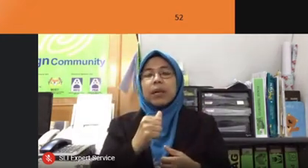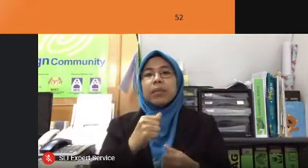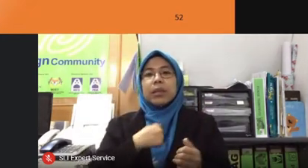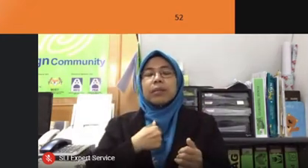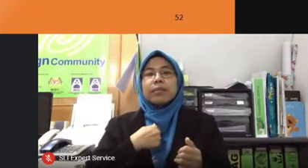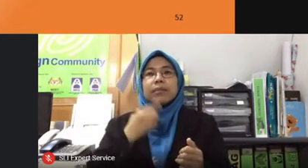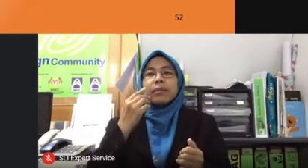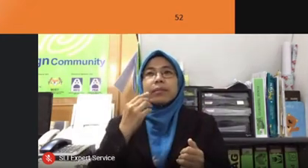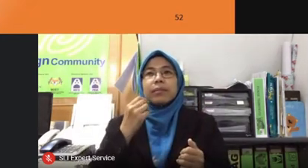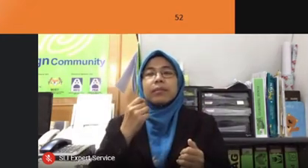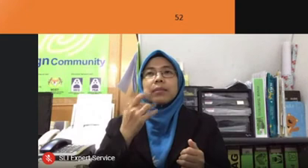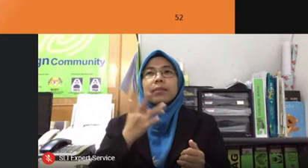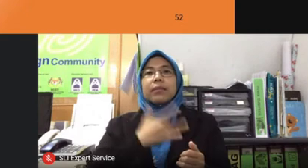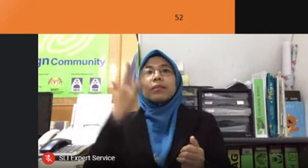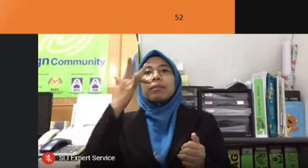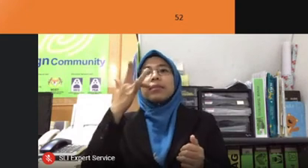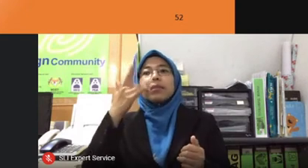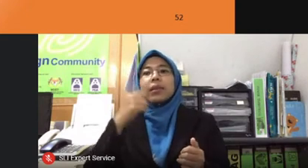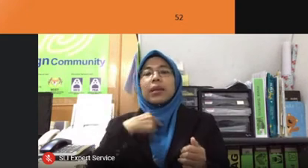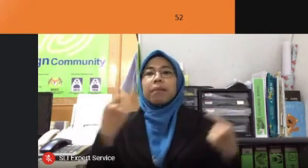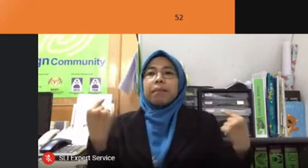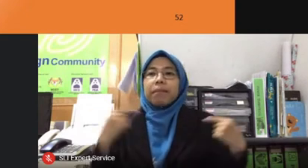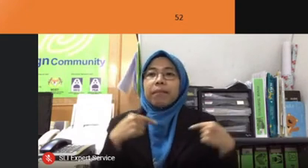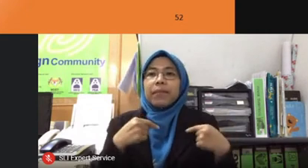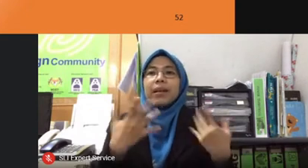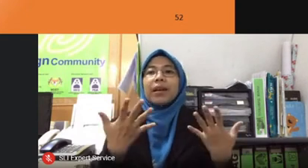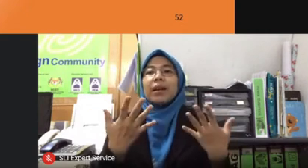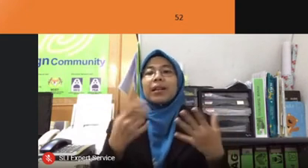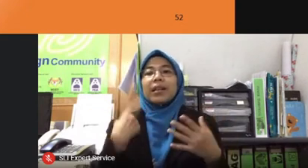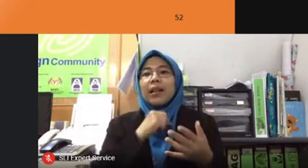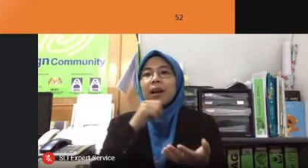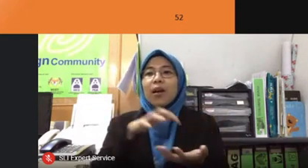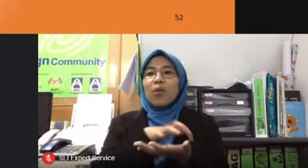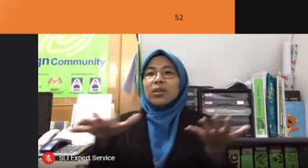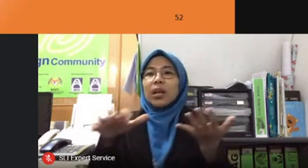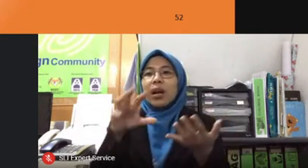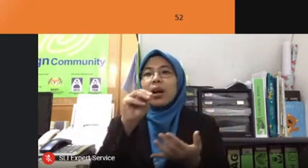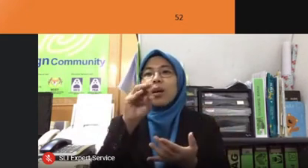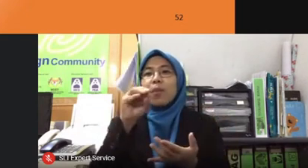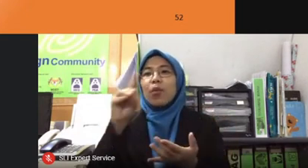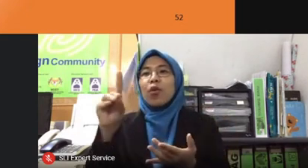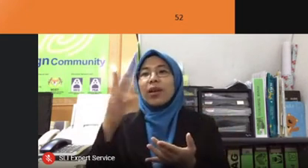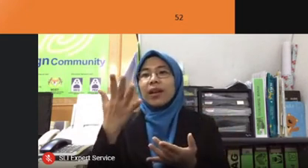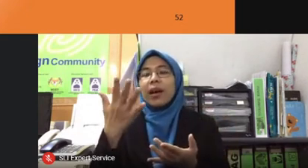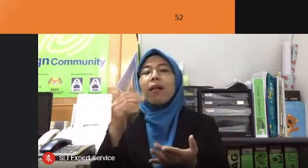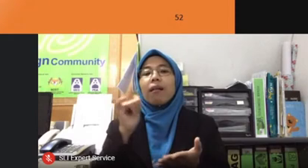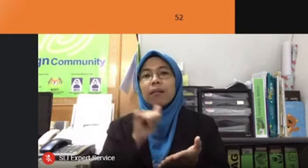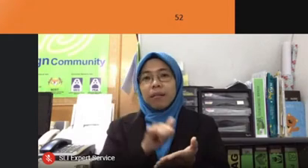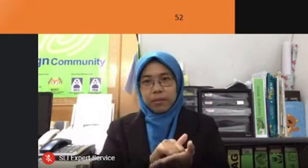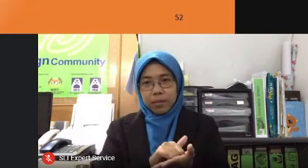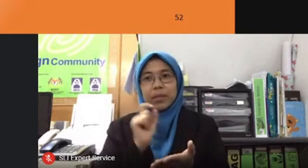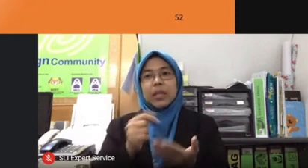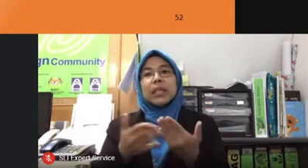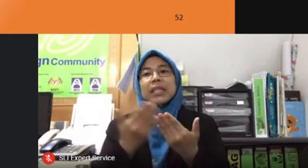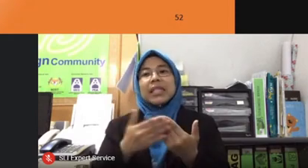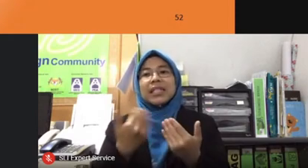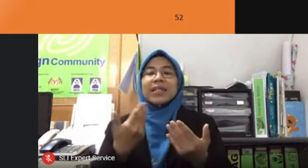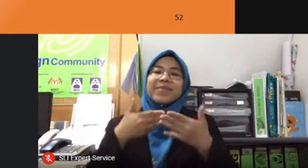kita tak terkecil hati, kita tak merosakkan mood kita. Okay? We take things easily lah, cerita